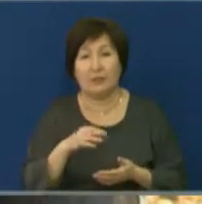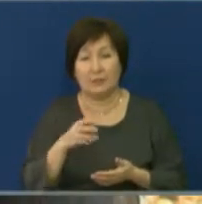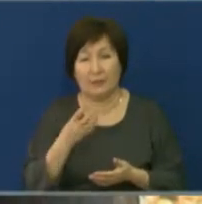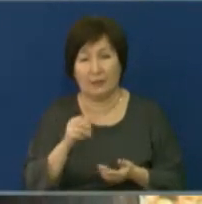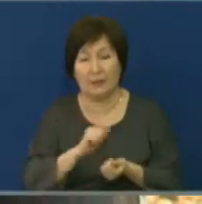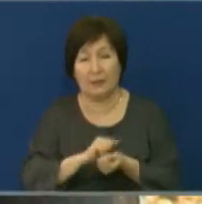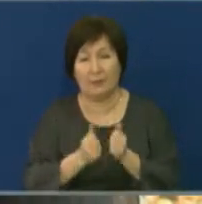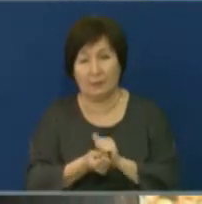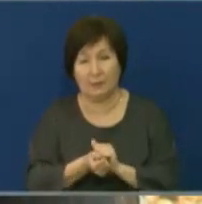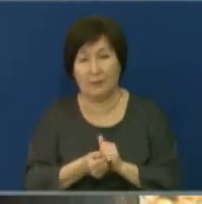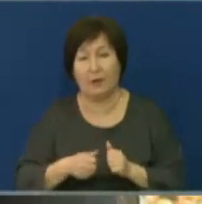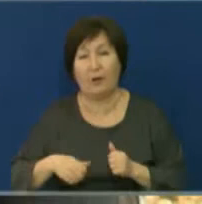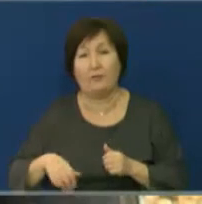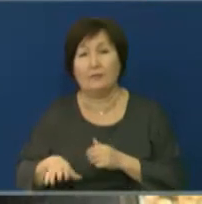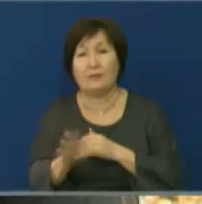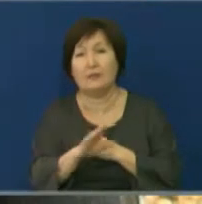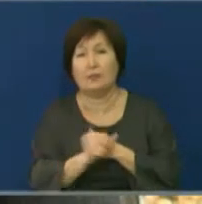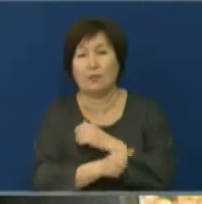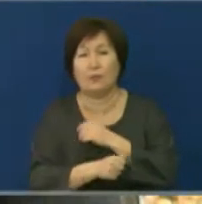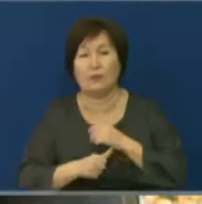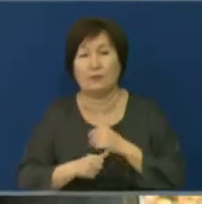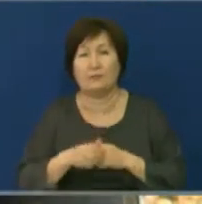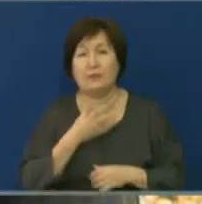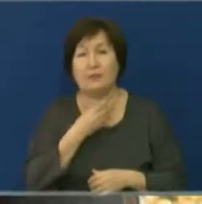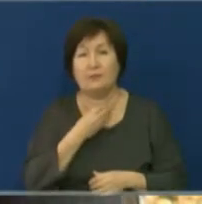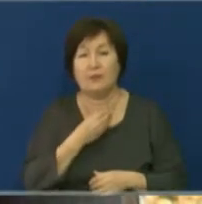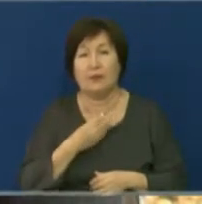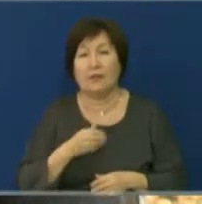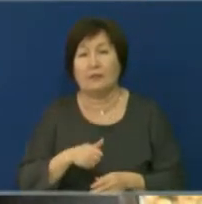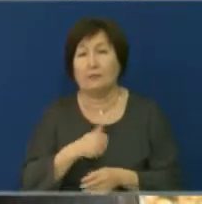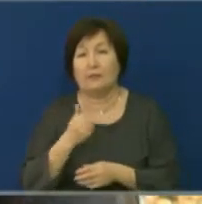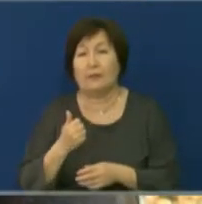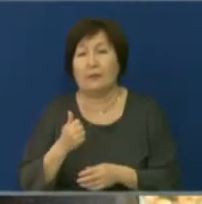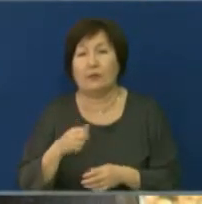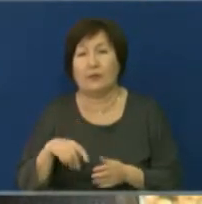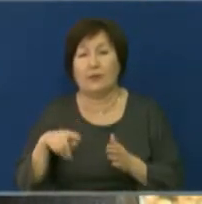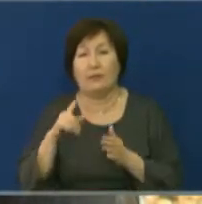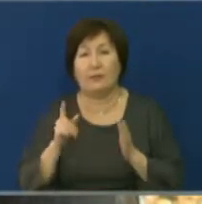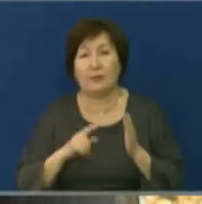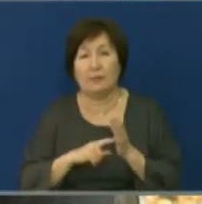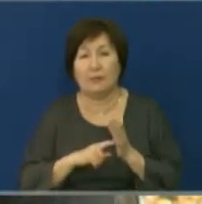по улицам города Семей. Наиболее проблемные участки дорог города